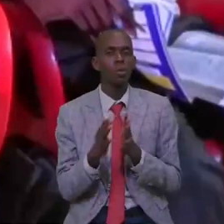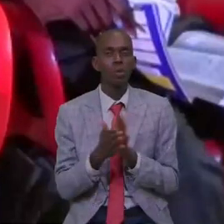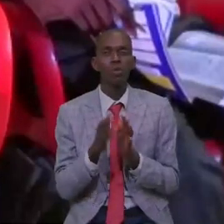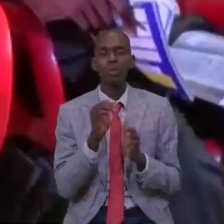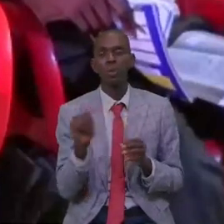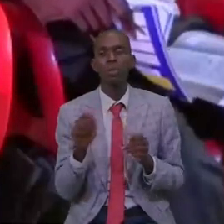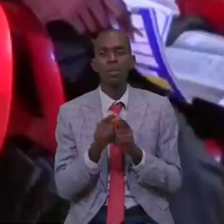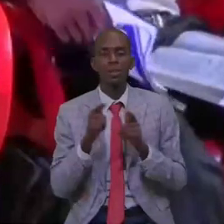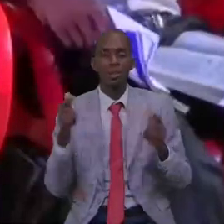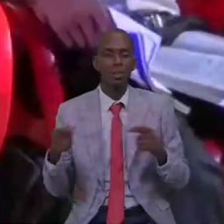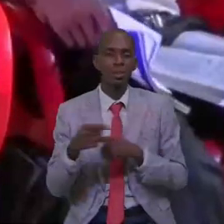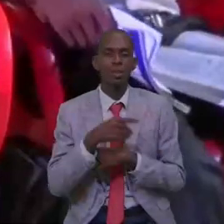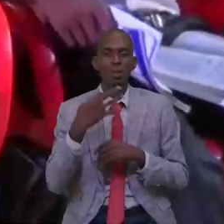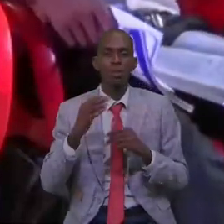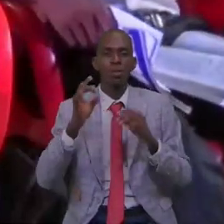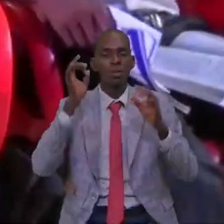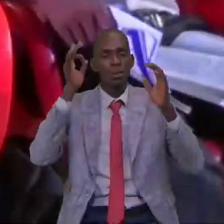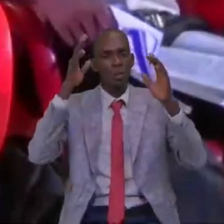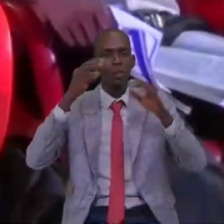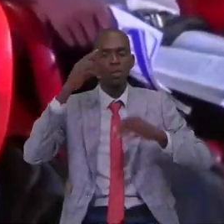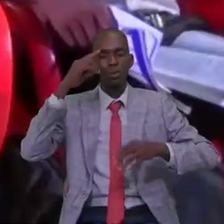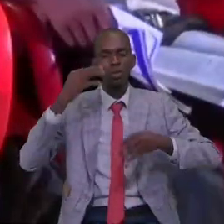la terre. Voyons,